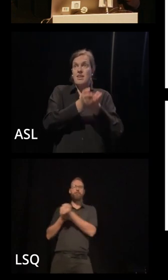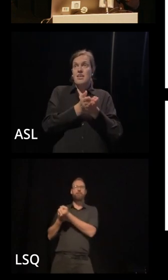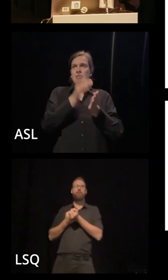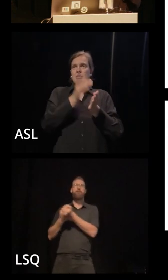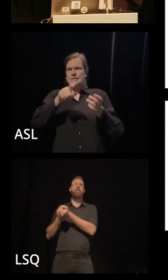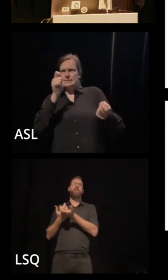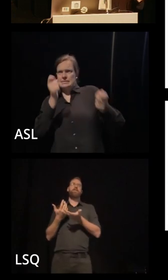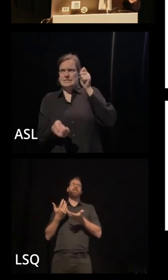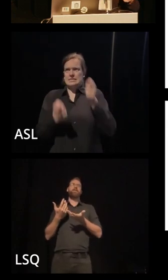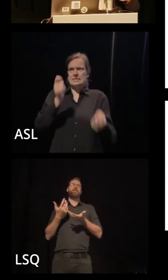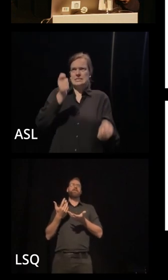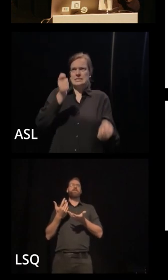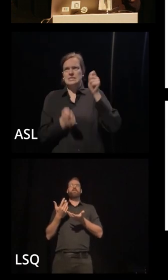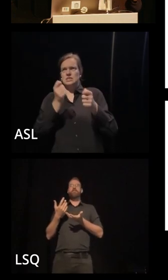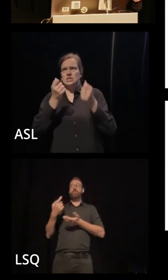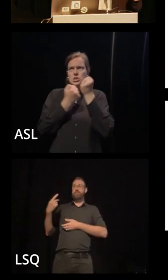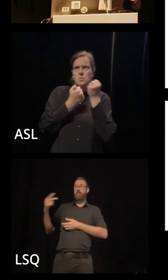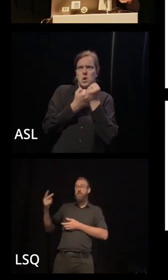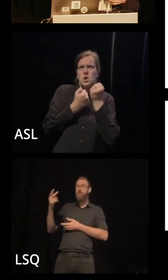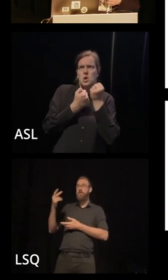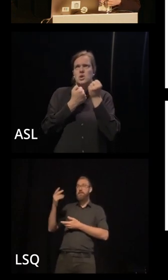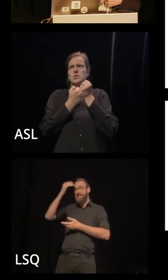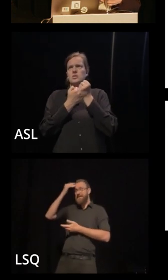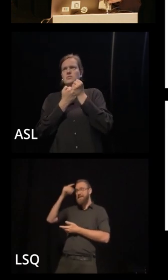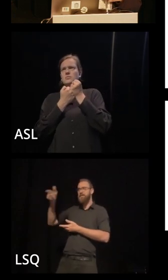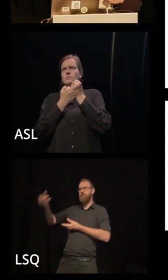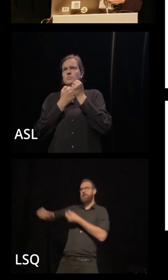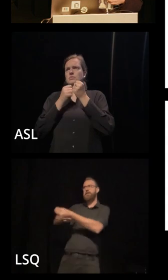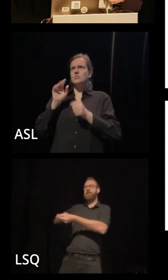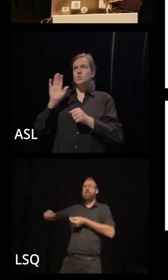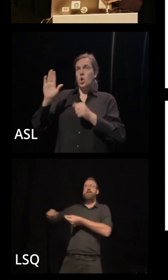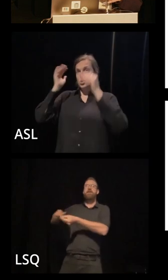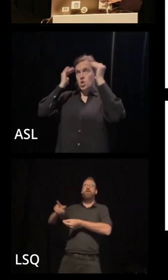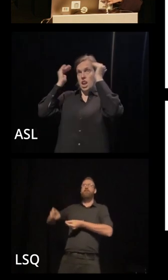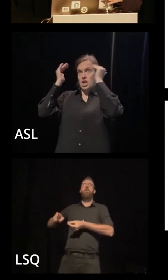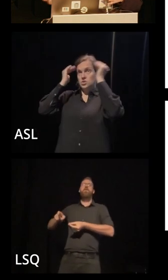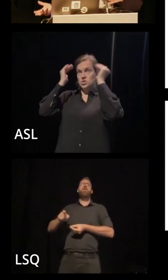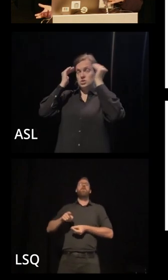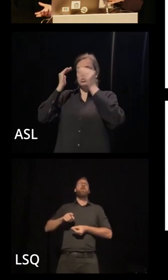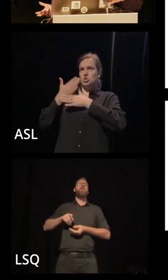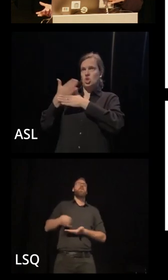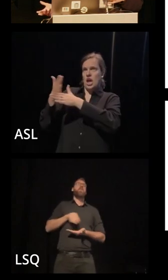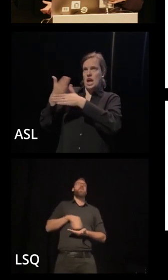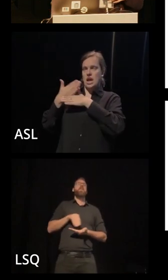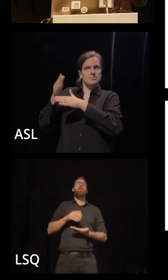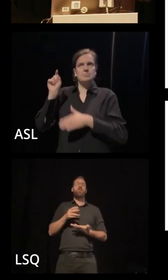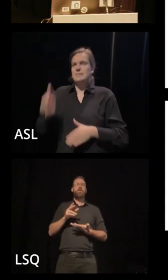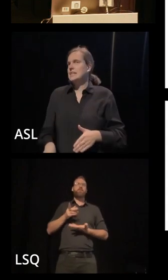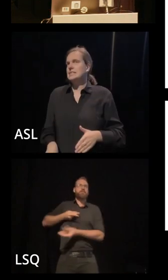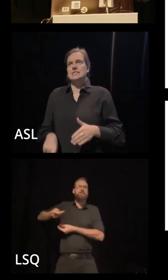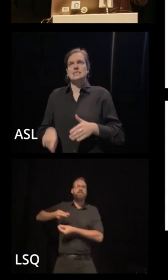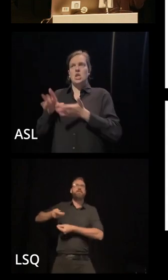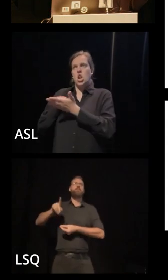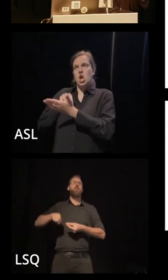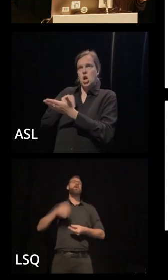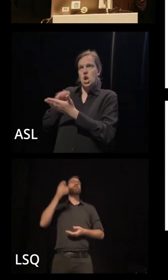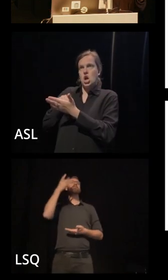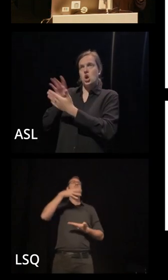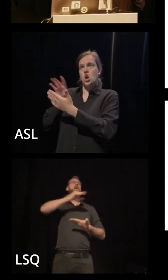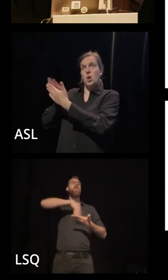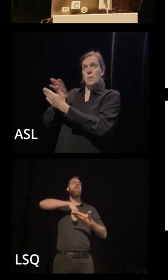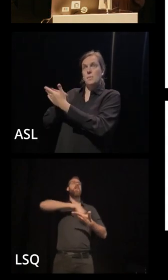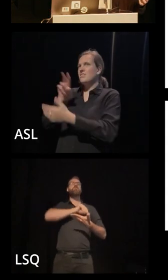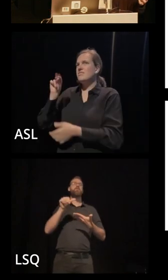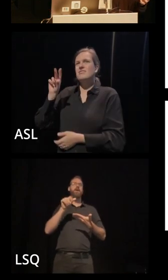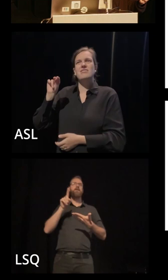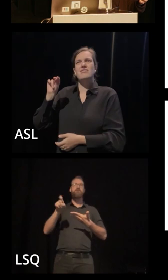les autres et de mettre à profit les connaissances des uns et des autres. On ne peut pas simplement faire de la collecte de données scientifiques. On a besoin des